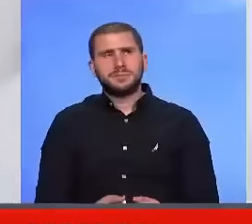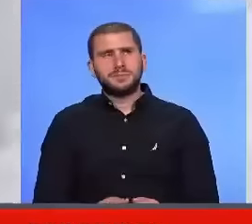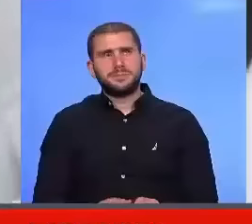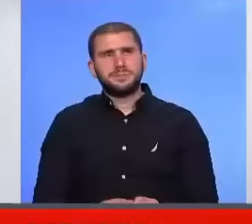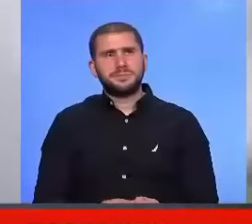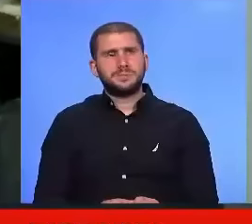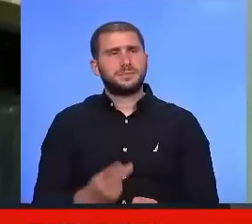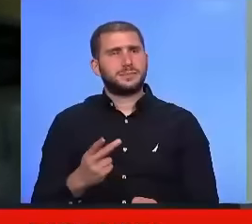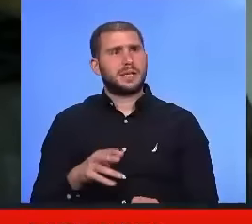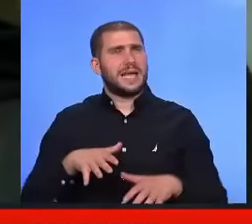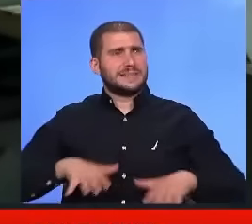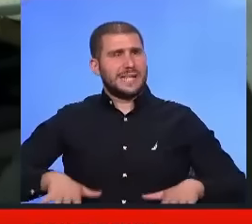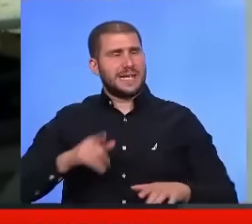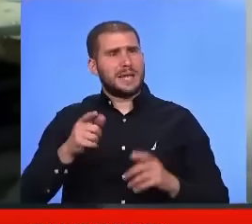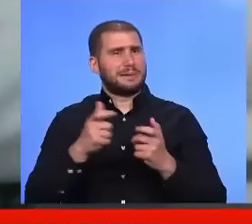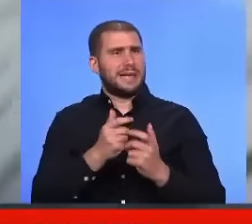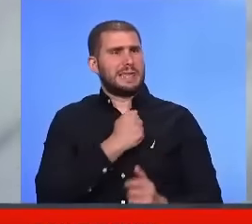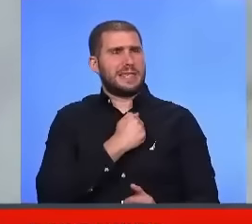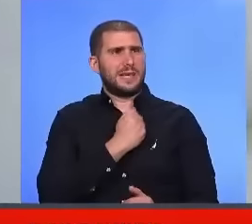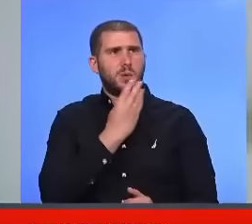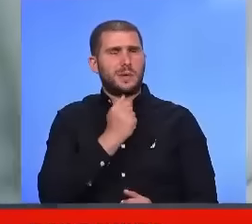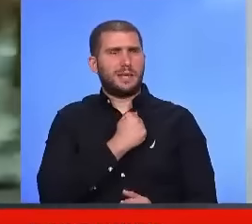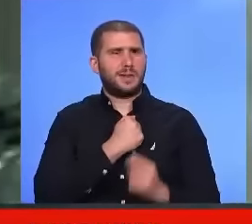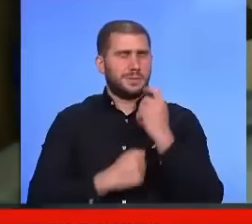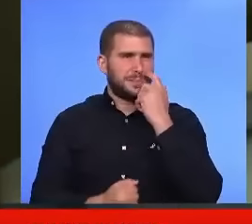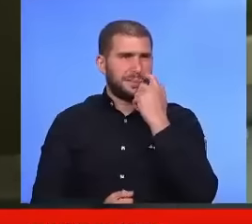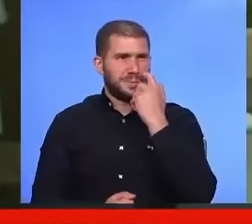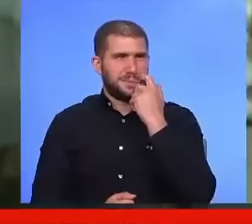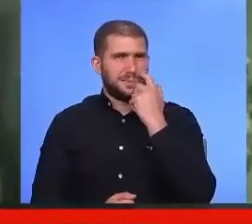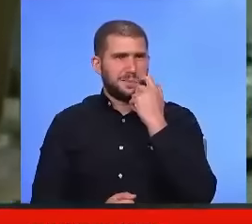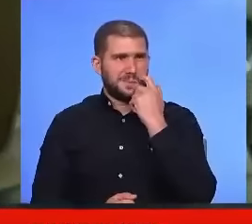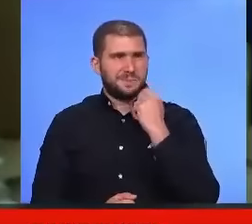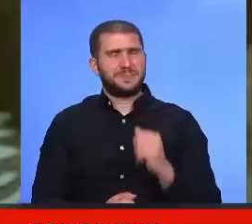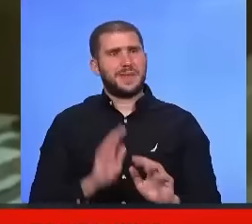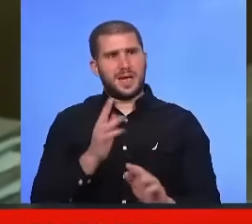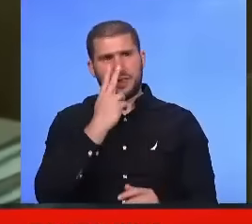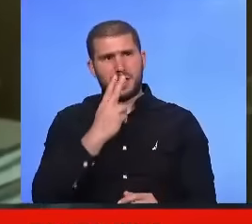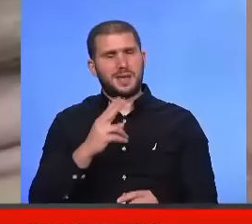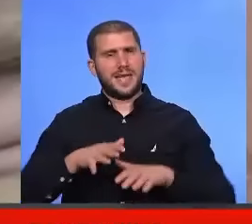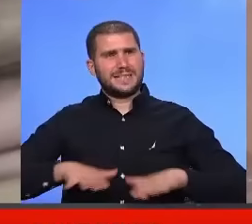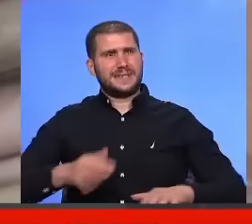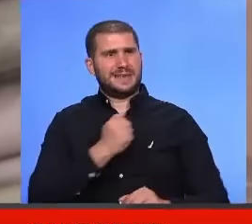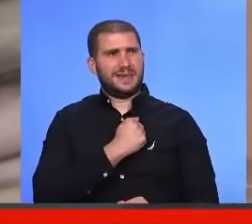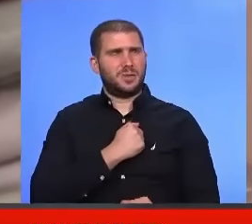4, 6, 8, 10, 12, 12. מה זה, מה הדבר הזה? זה חצאית, זה הולך למגזר הדתי, היהודי-דתי. אתה רואה? ככה נראית. חצאית לדתיות.